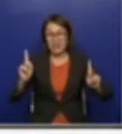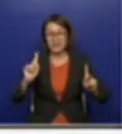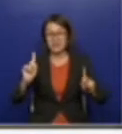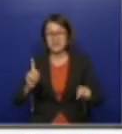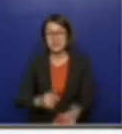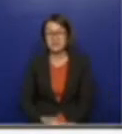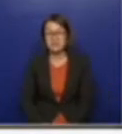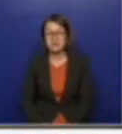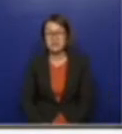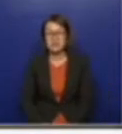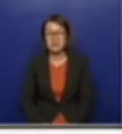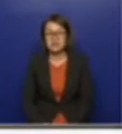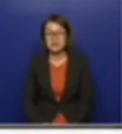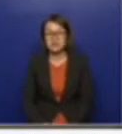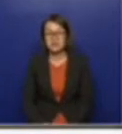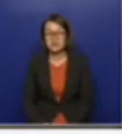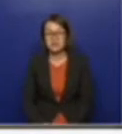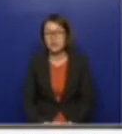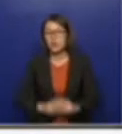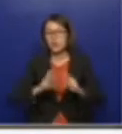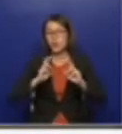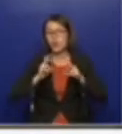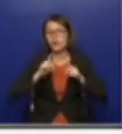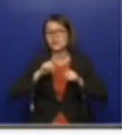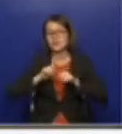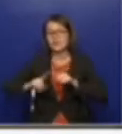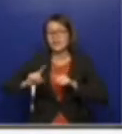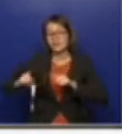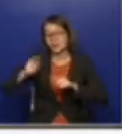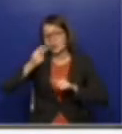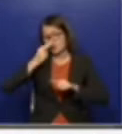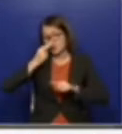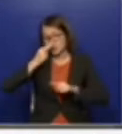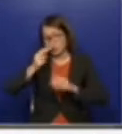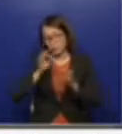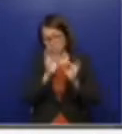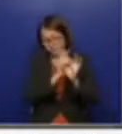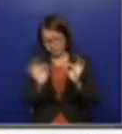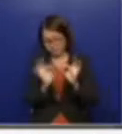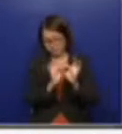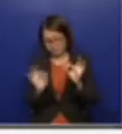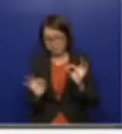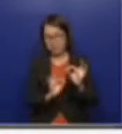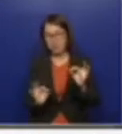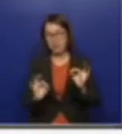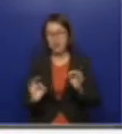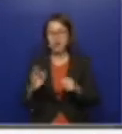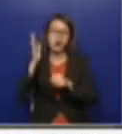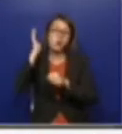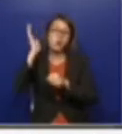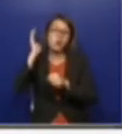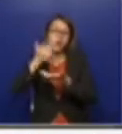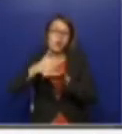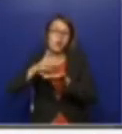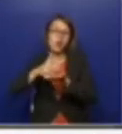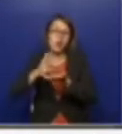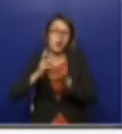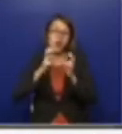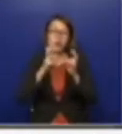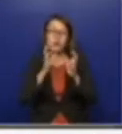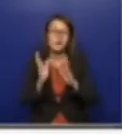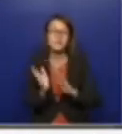ในประเด็นต่างๆที่ผมได้ดูรายละเอียดมาถ้ามีสมาชิกอภิปรายไปแล้วผมก็จะขออนุญาตข้ามไปน